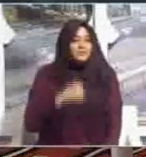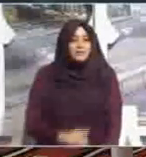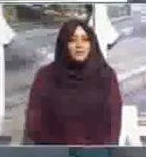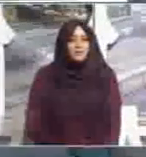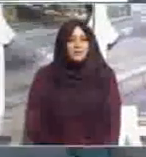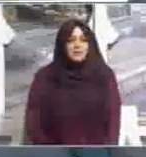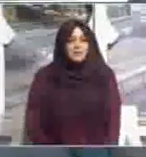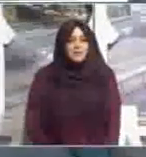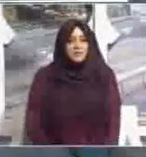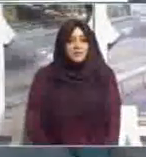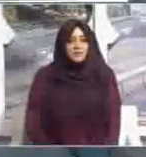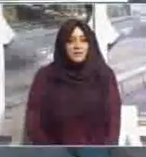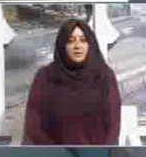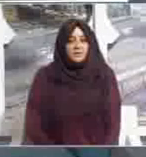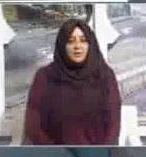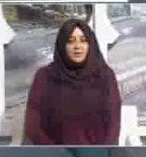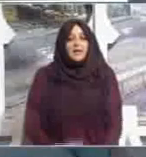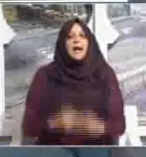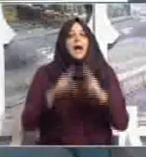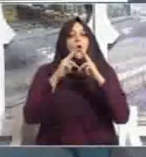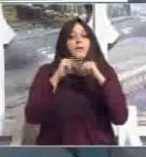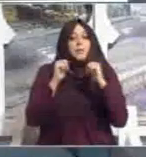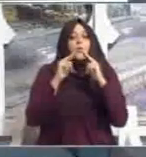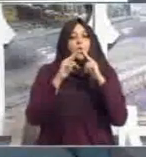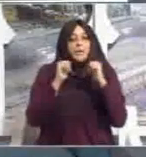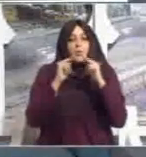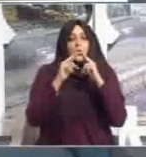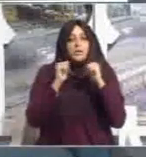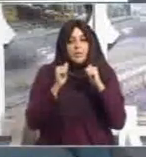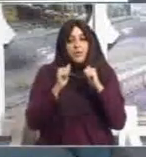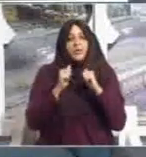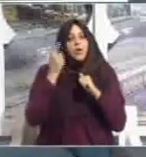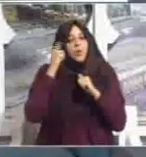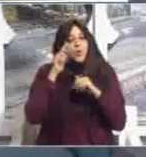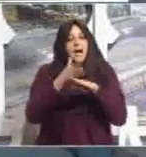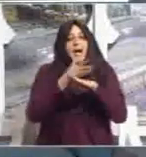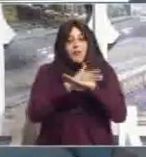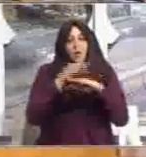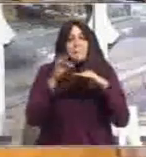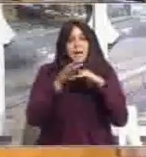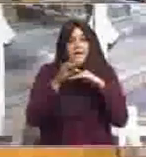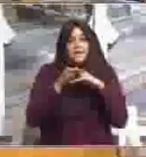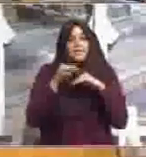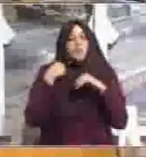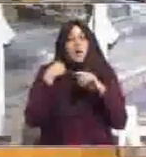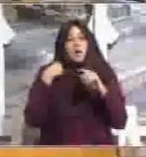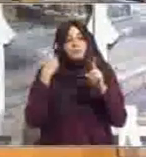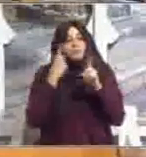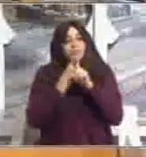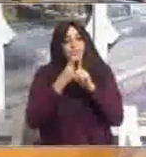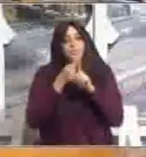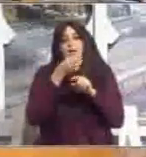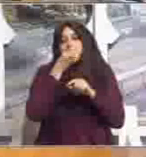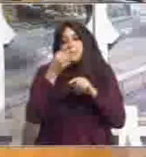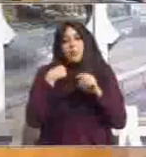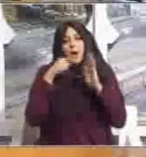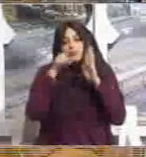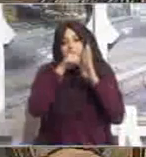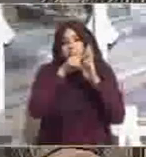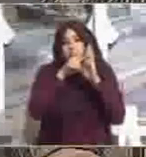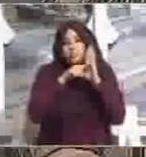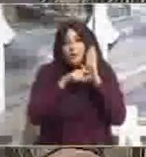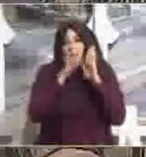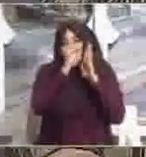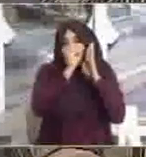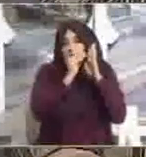مليح. قلت لك هذه في البداية. اه في البداية قبل تتزوجوا. قلنا نزيد شرط عليها عندي واحد من